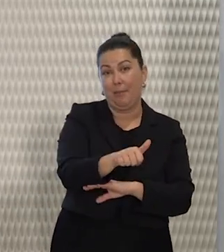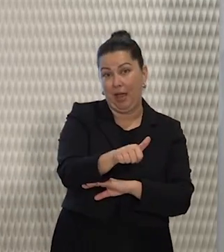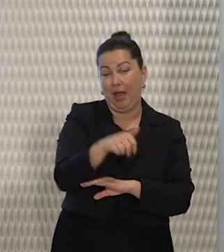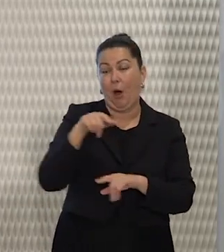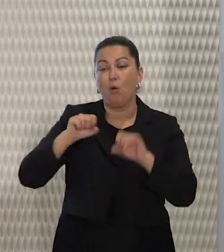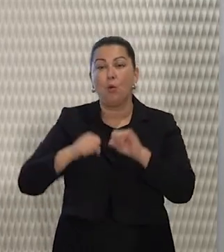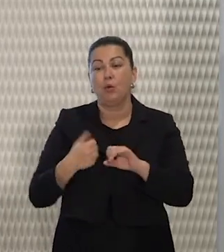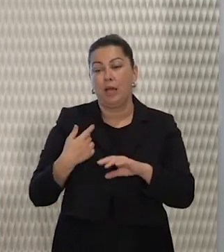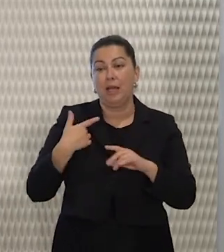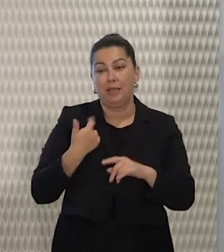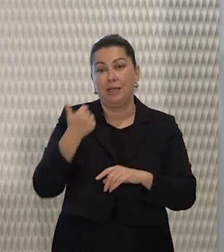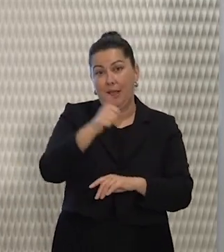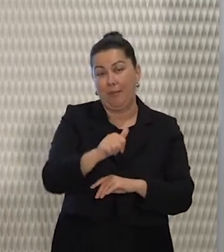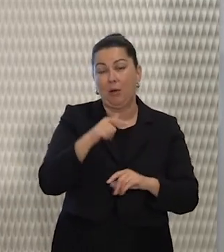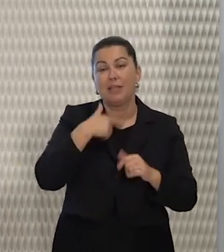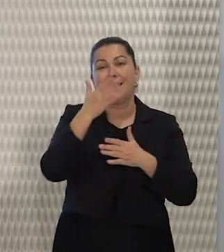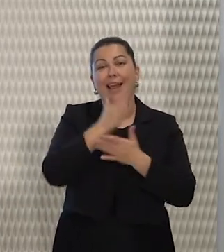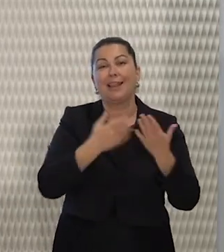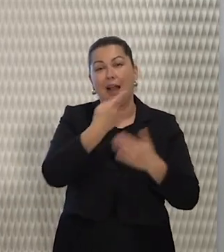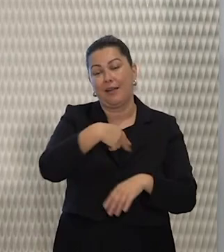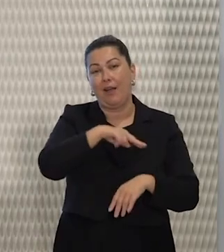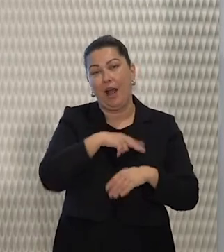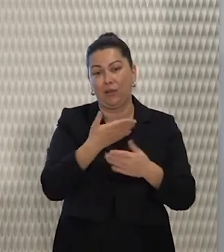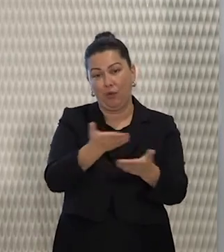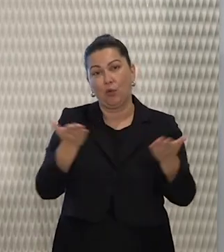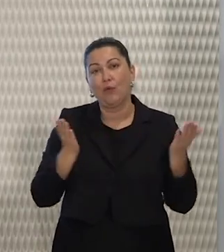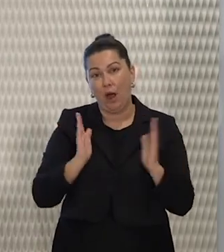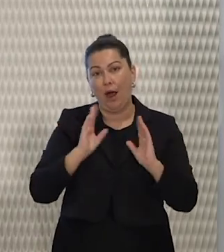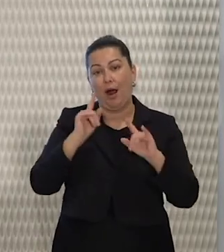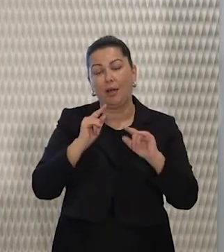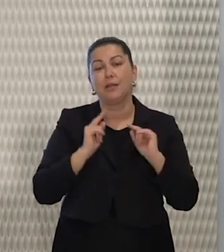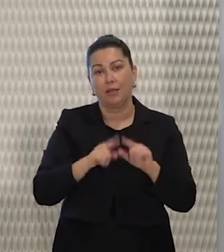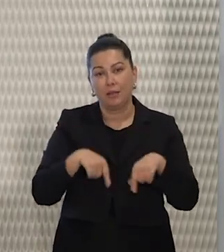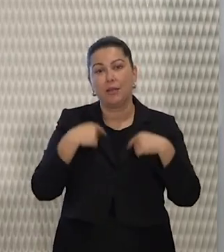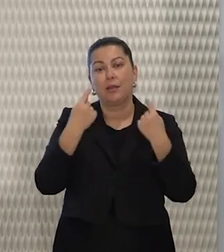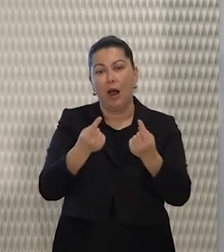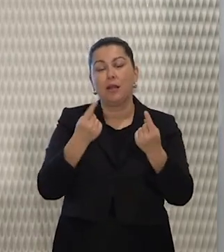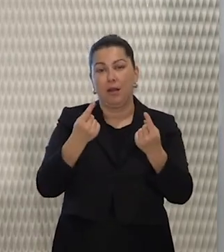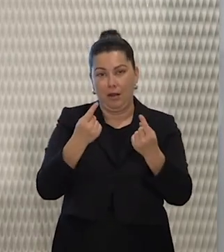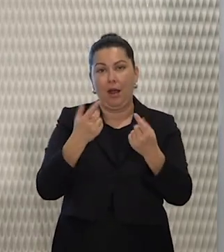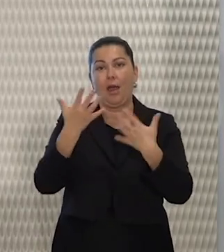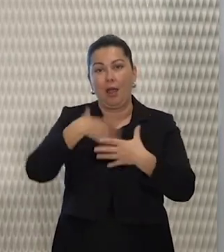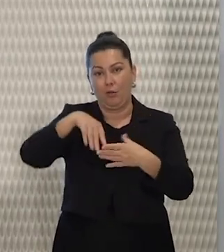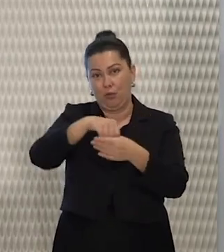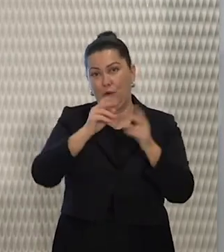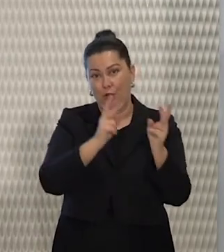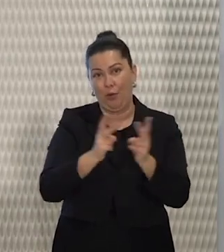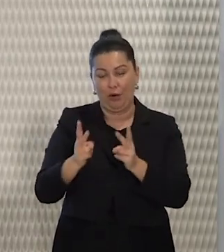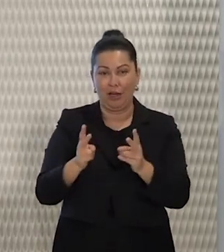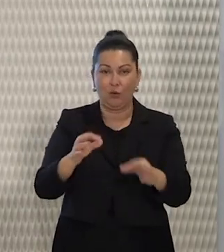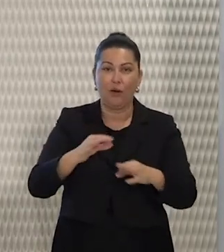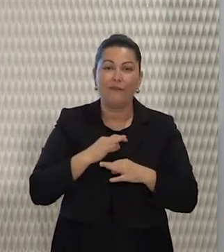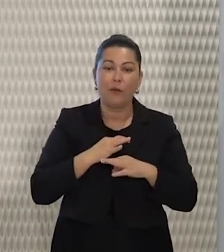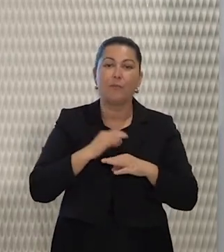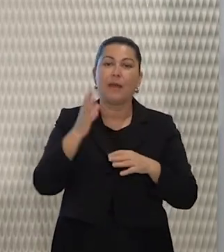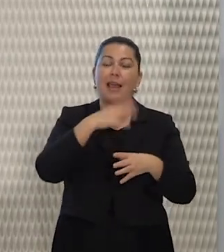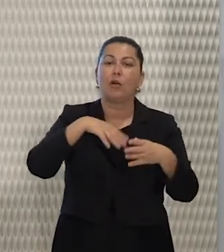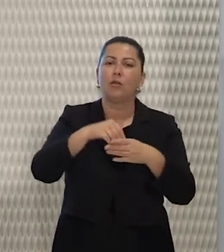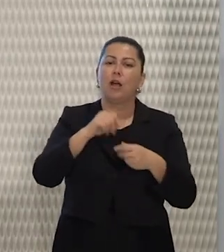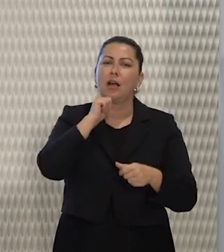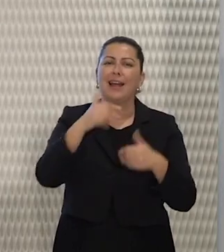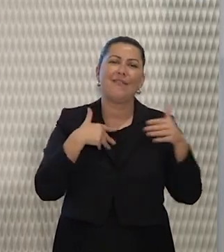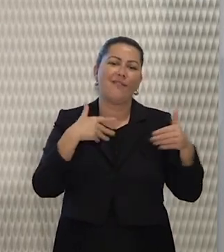diese geteilte Verantwortung, wenn sie wahrgenommen wird, kommt es dann wirklich zur Inklusion. Und Inklusion ist für mich zumindest kein